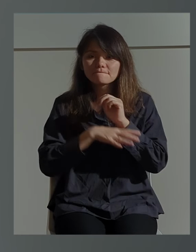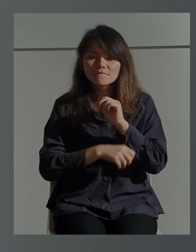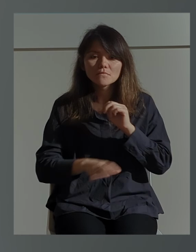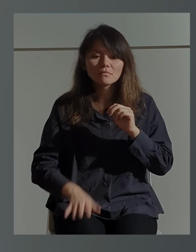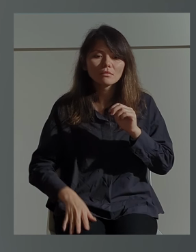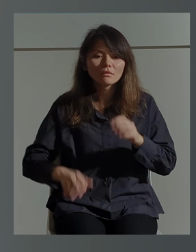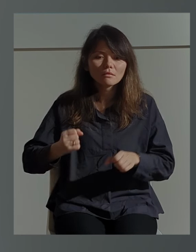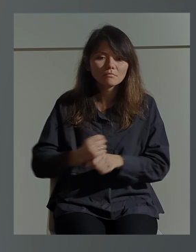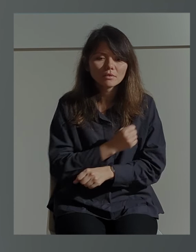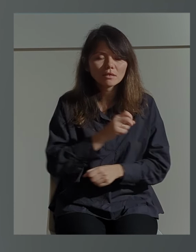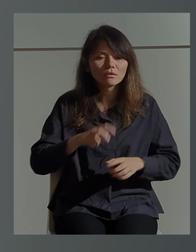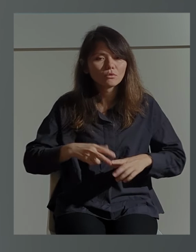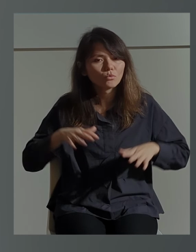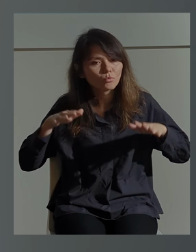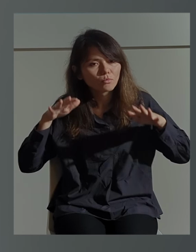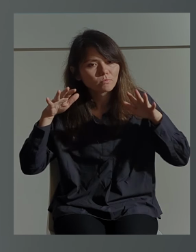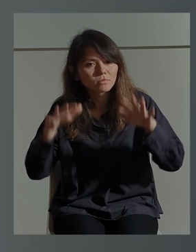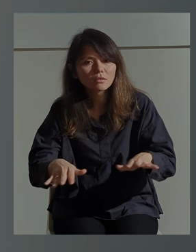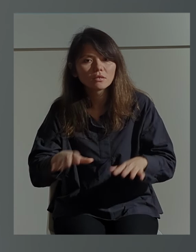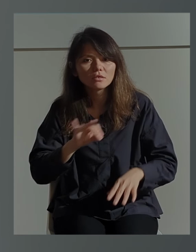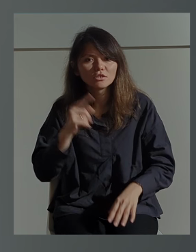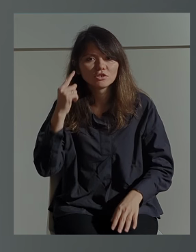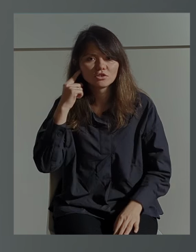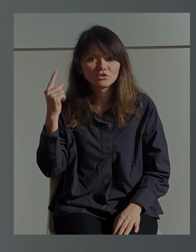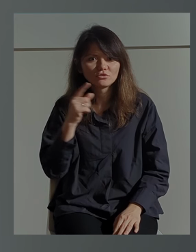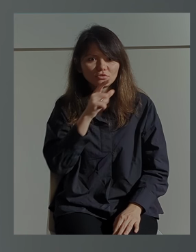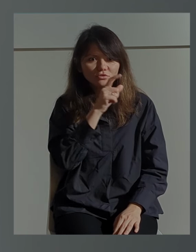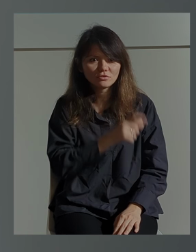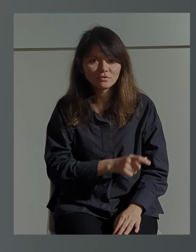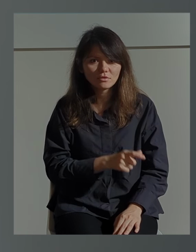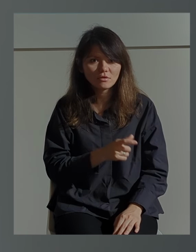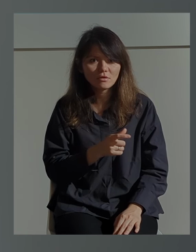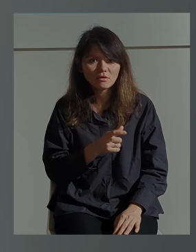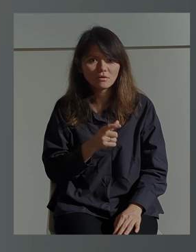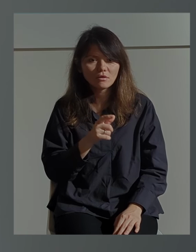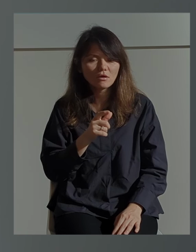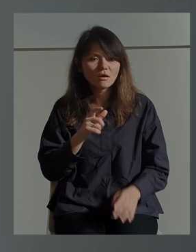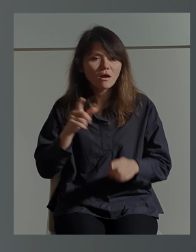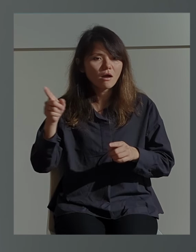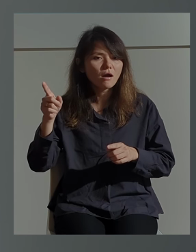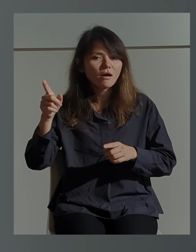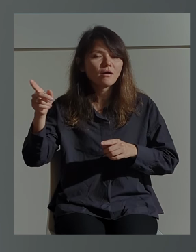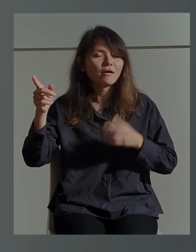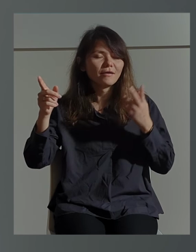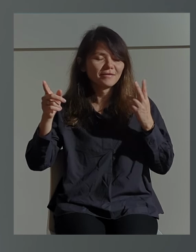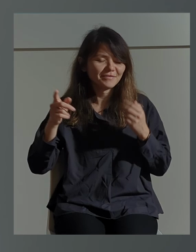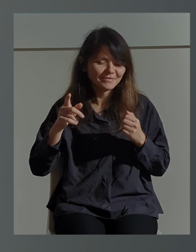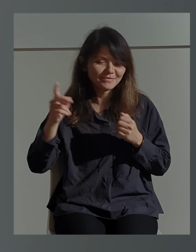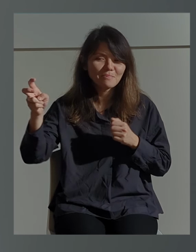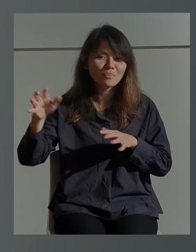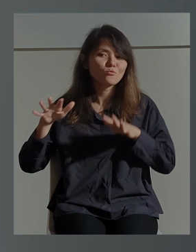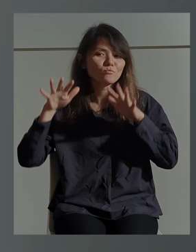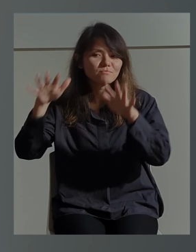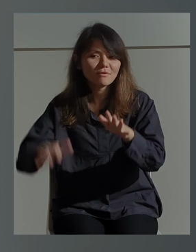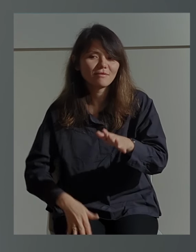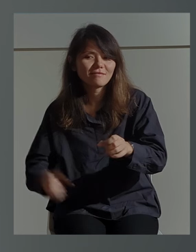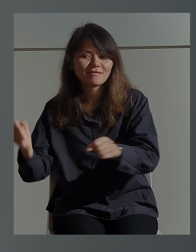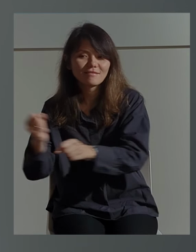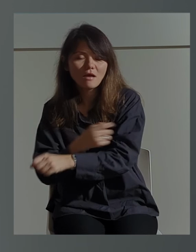ногу падает и слышит Как этот Челове ругается что он всё-таки не пришёл и уходит на этом рассказ оканчивается